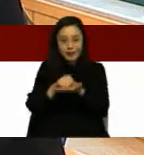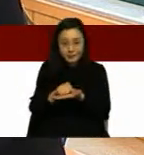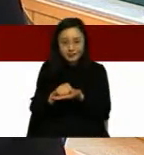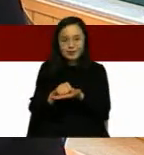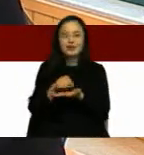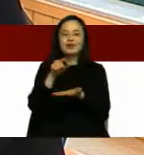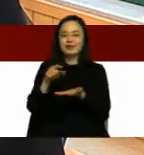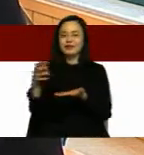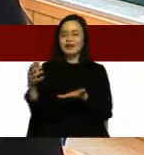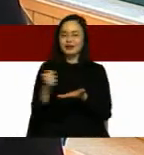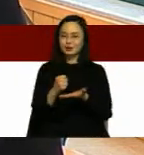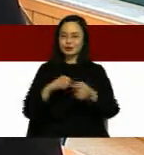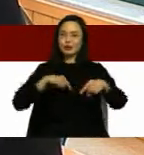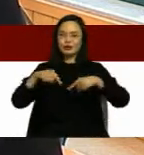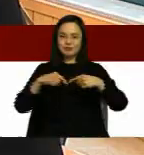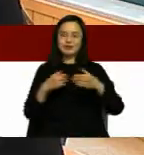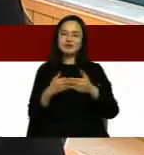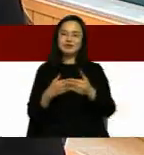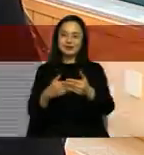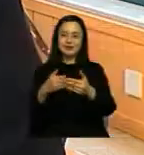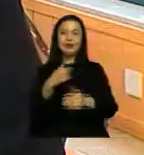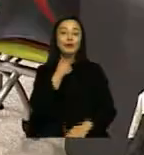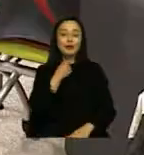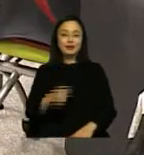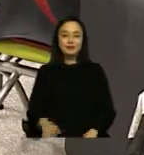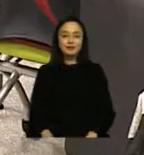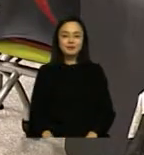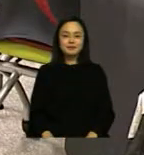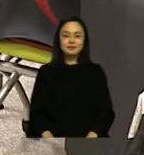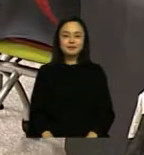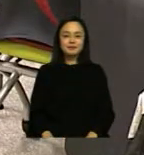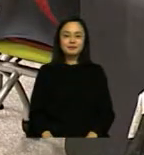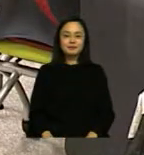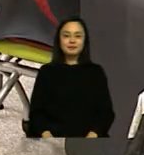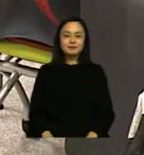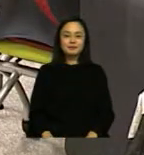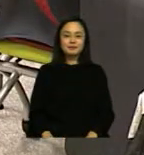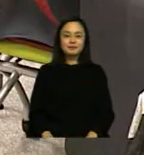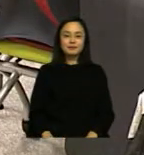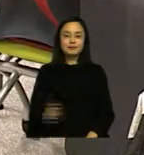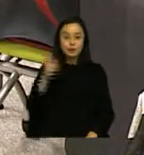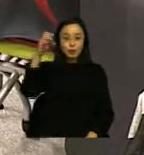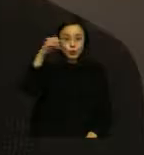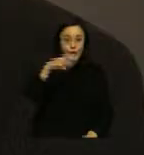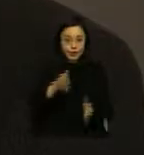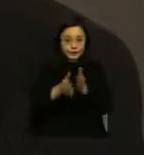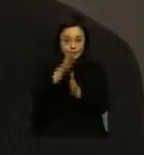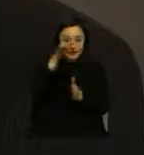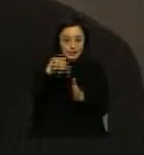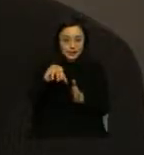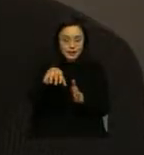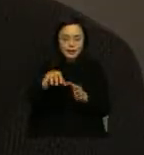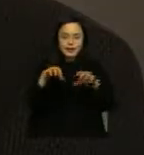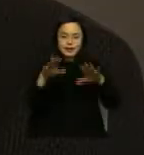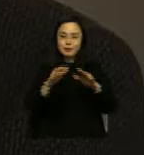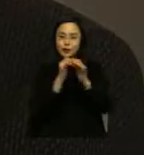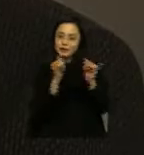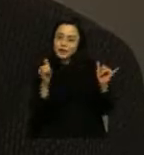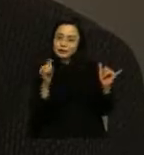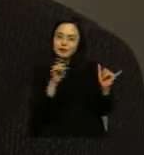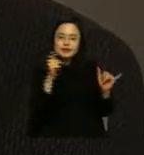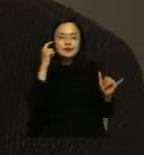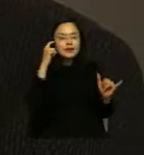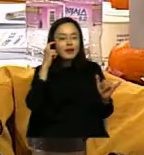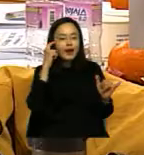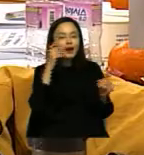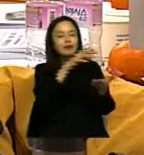반영할 수 있다. 이런 장점이 있다고 볼수 있겠습니다. 고양시는 이번 시민 배심원단의 공약 실천 계획 점검 결과를